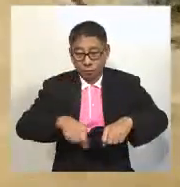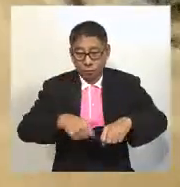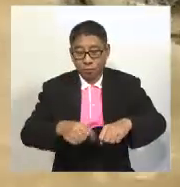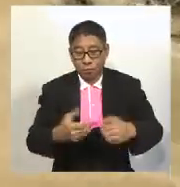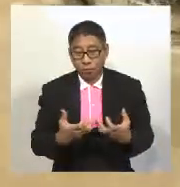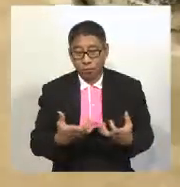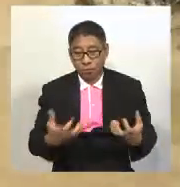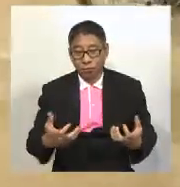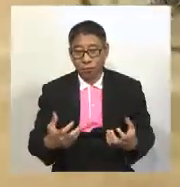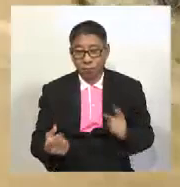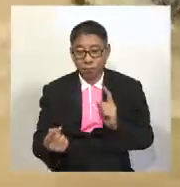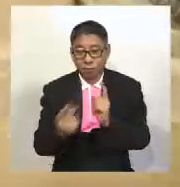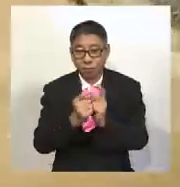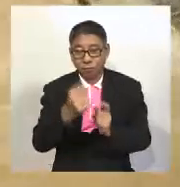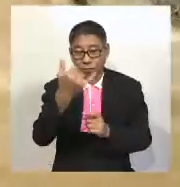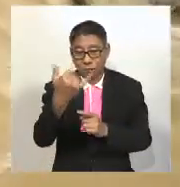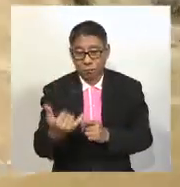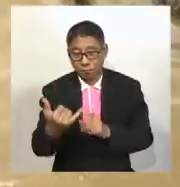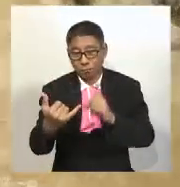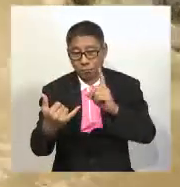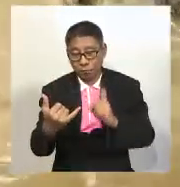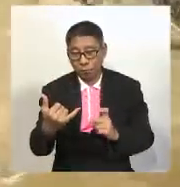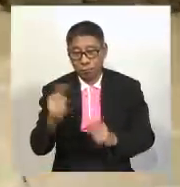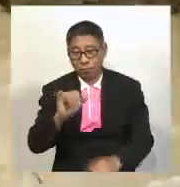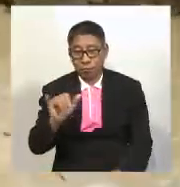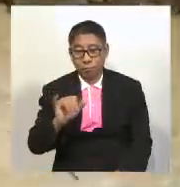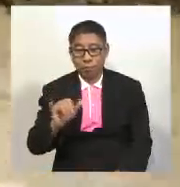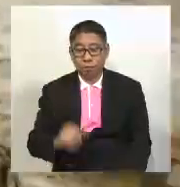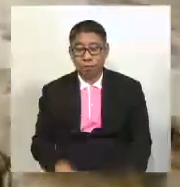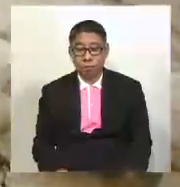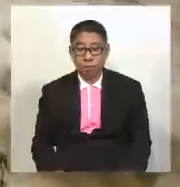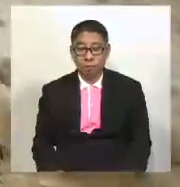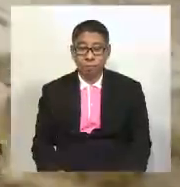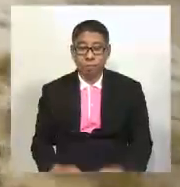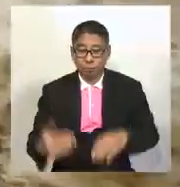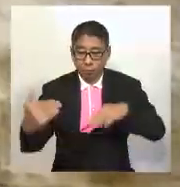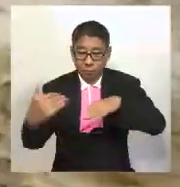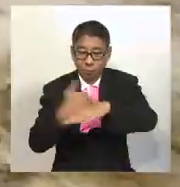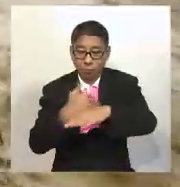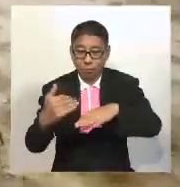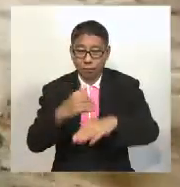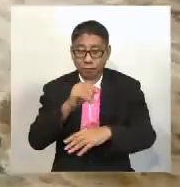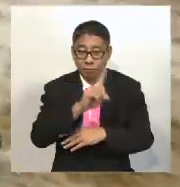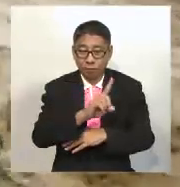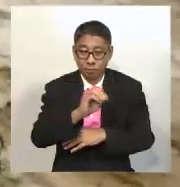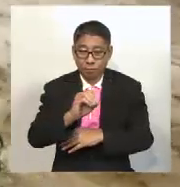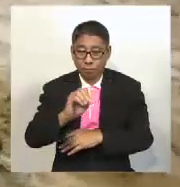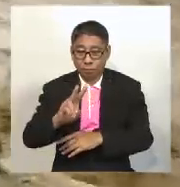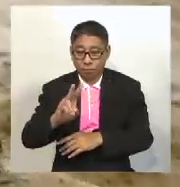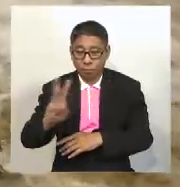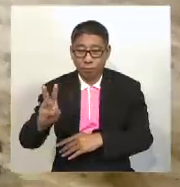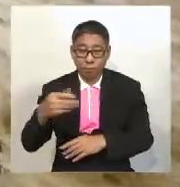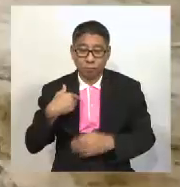และก็สิ่งของส่วนตัวแต่ว่ายังไม่พบร่างผู้สูญหายครับส่วนสภาพถนนทางหลวงแผ่นดินหมายเลข